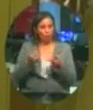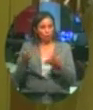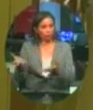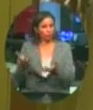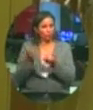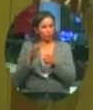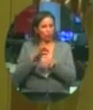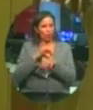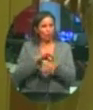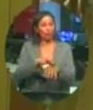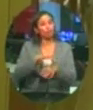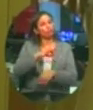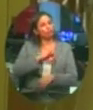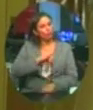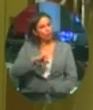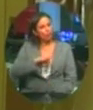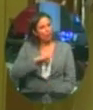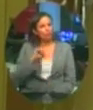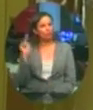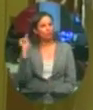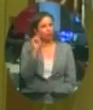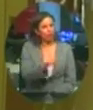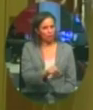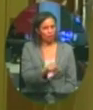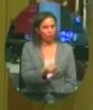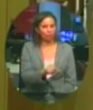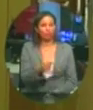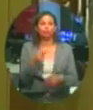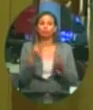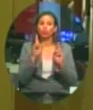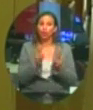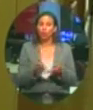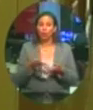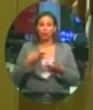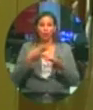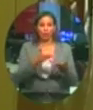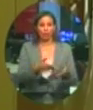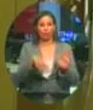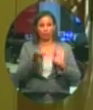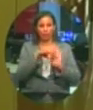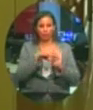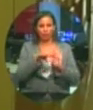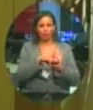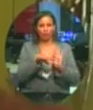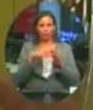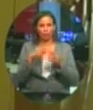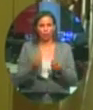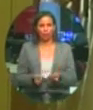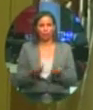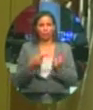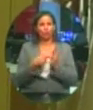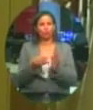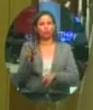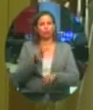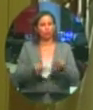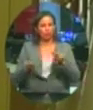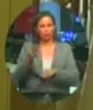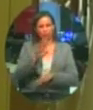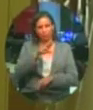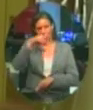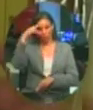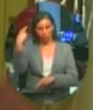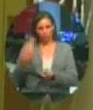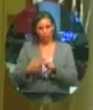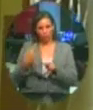רופאים מעוניינים להגיע לאותו בית חולים אחר שיוכל לתת את התנאים המיטיבים כדי לטפל בחולים.